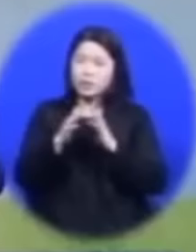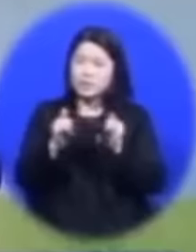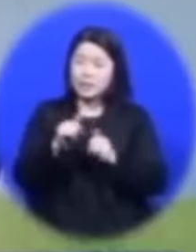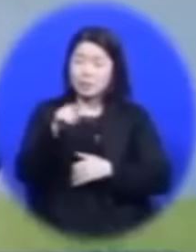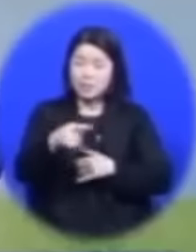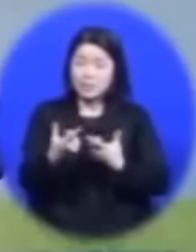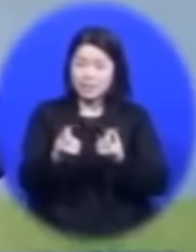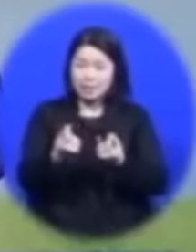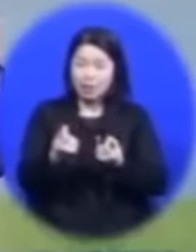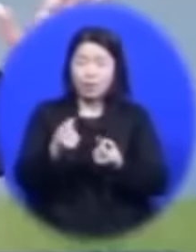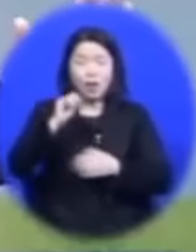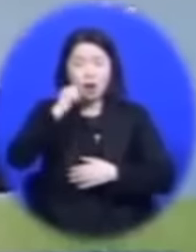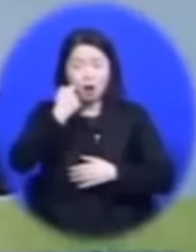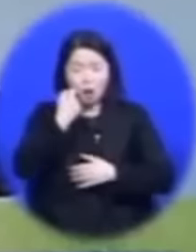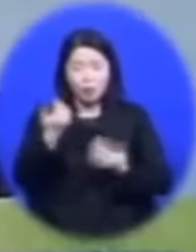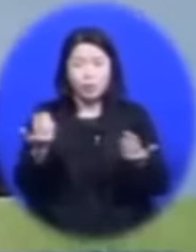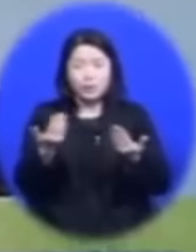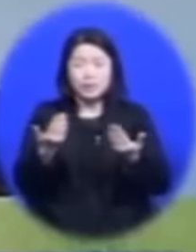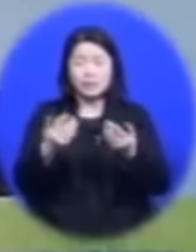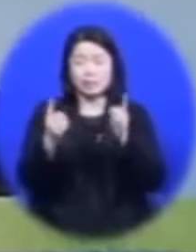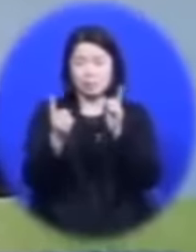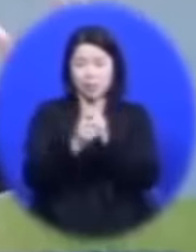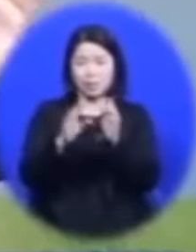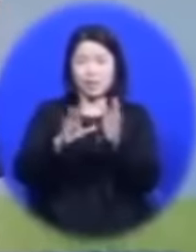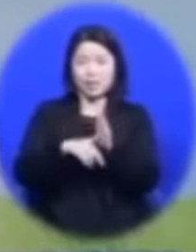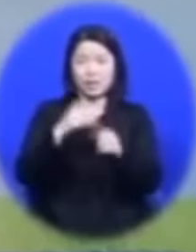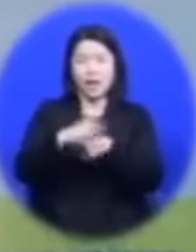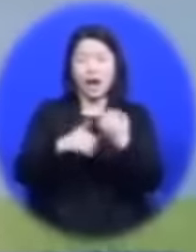때 하나님을 떠나버리게도 됩니다.